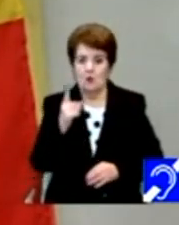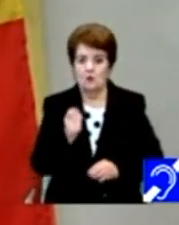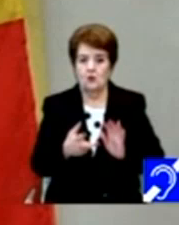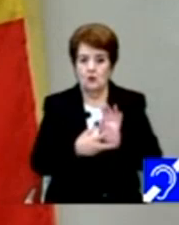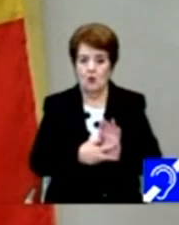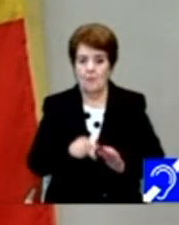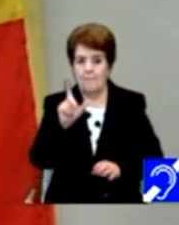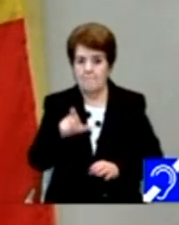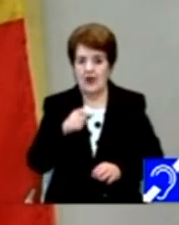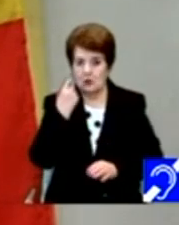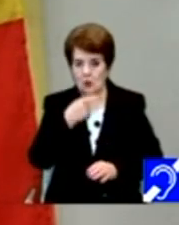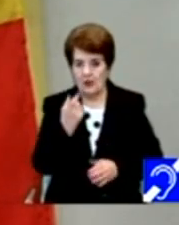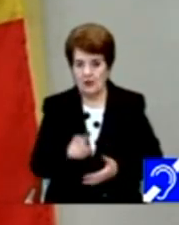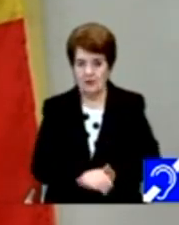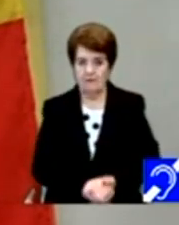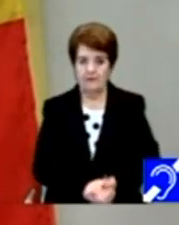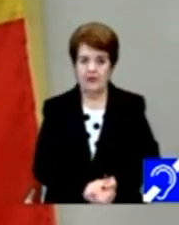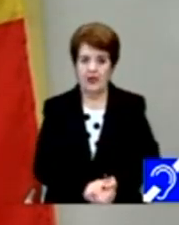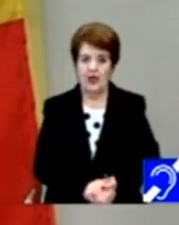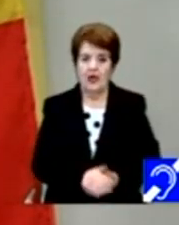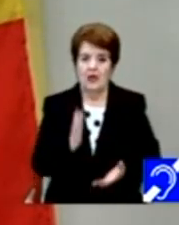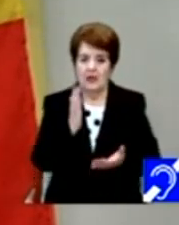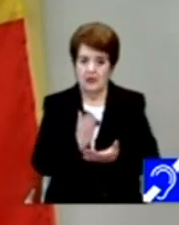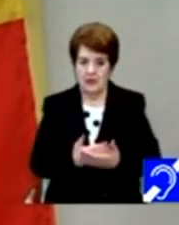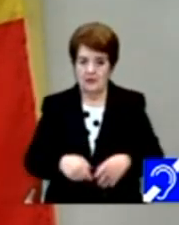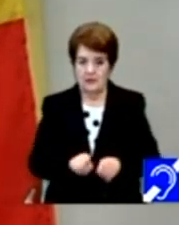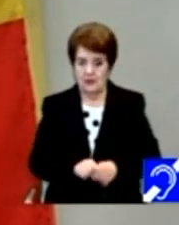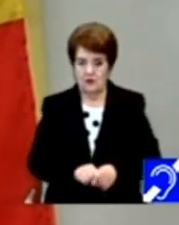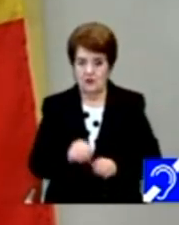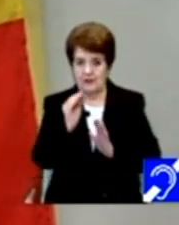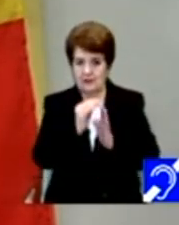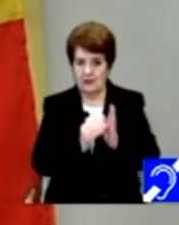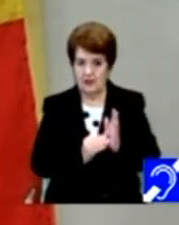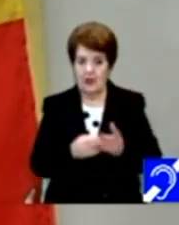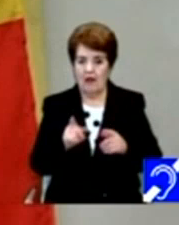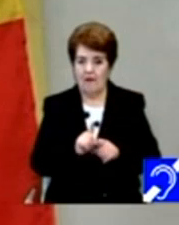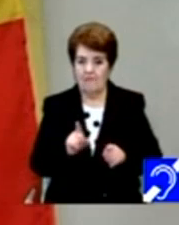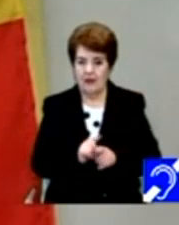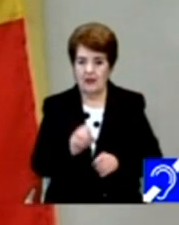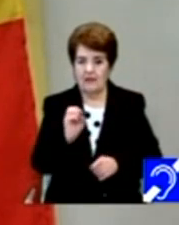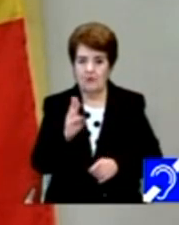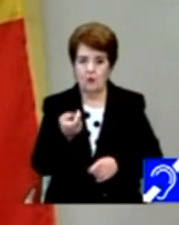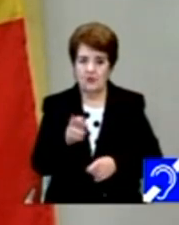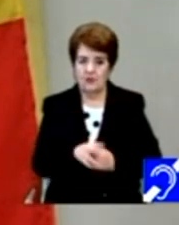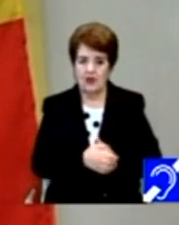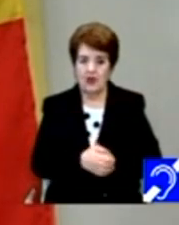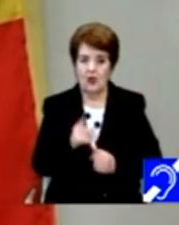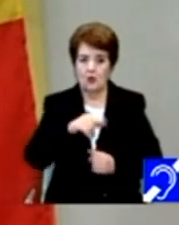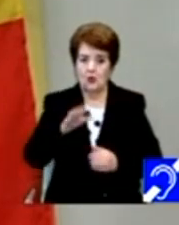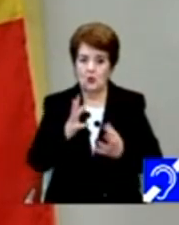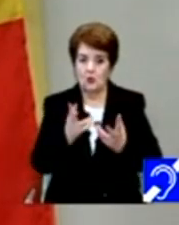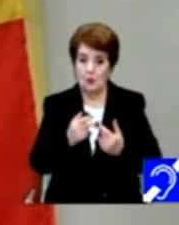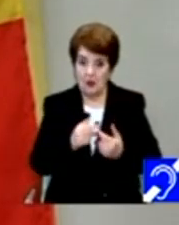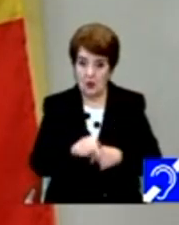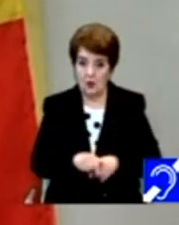182.108 persoane. Vedeți pe acest slide la fel evoluția numărului de